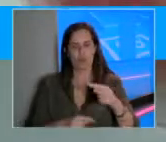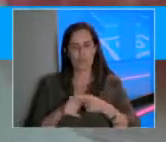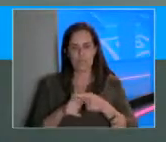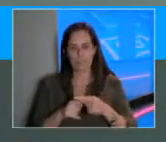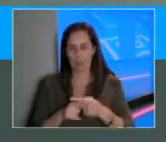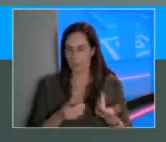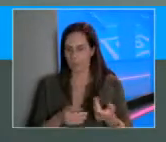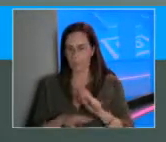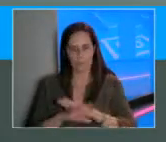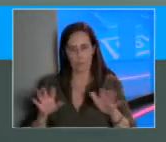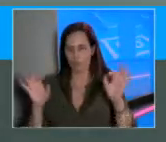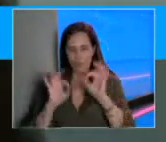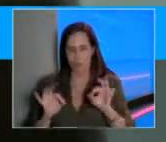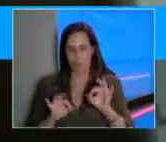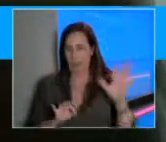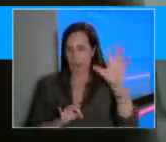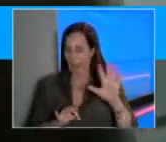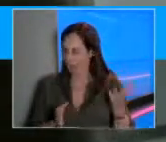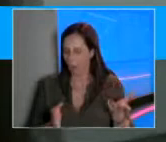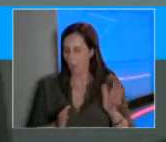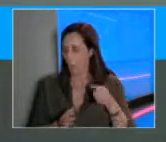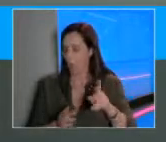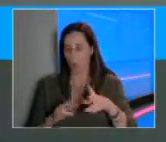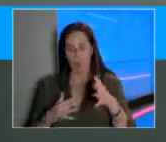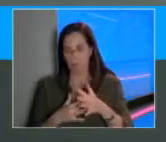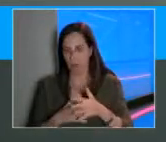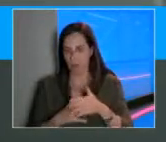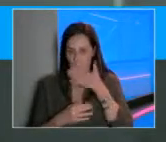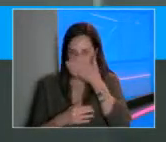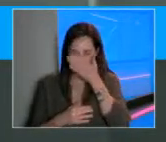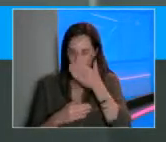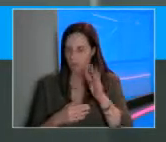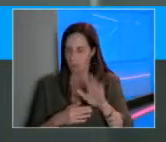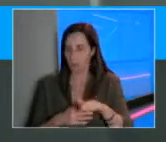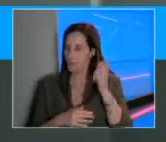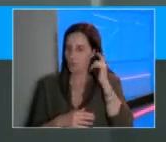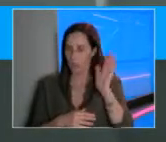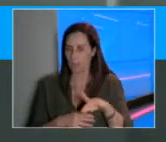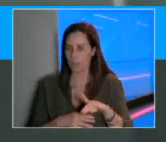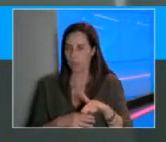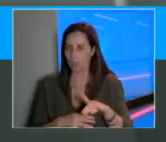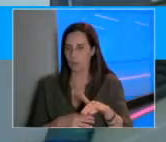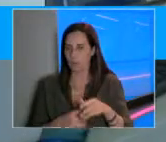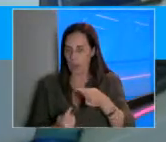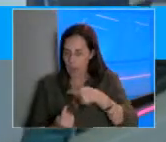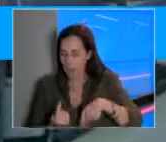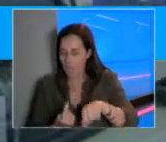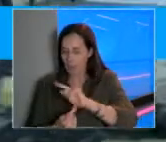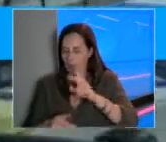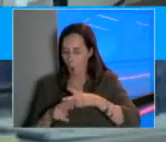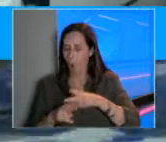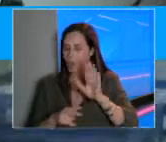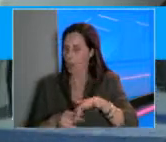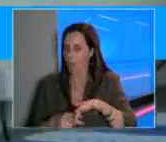סימפטומטי בלבד, בלי שום רקע אפידמיולוגי, יכול להיבדק. ולאחרונה גם שמענו שמעגלים קרובים לחולים,